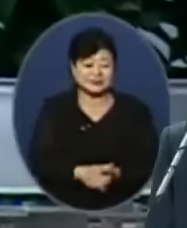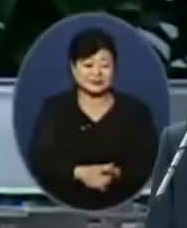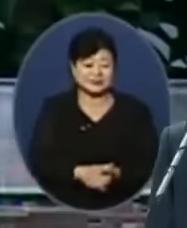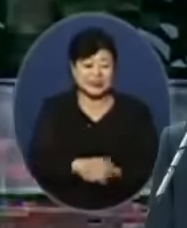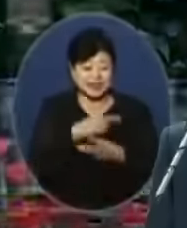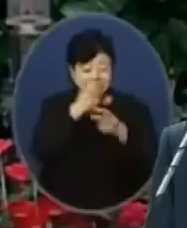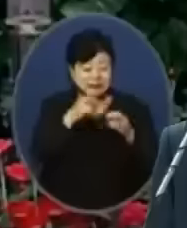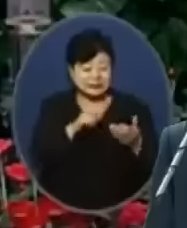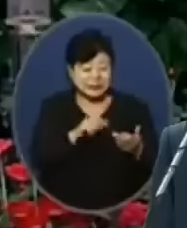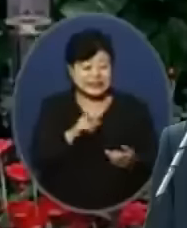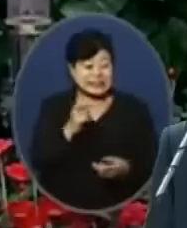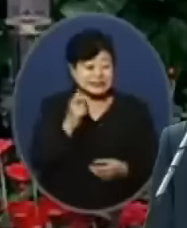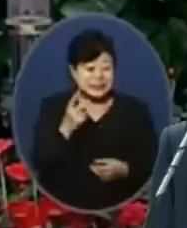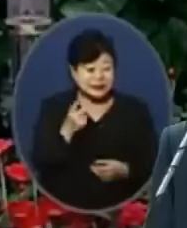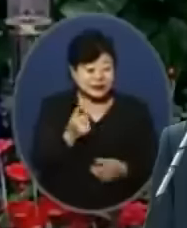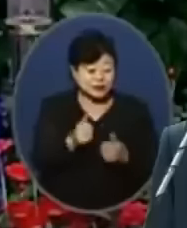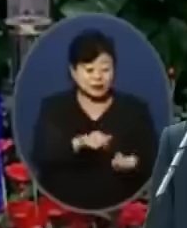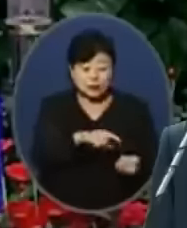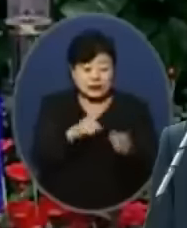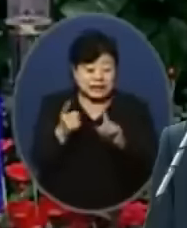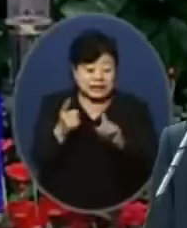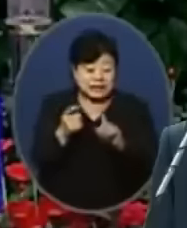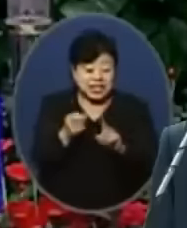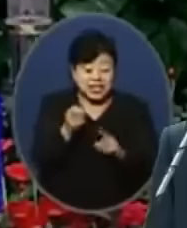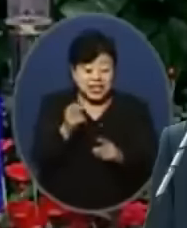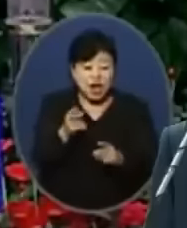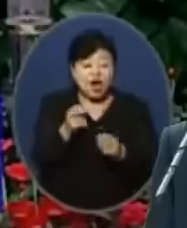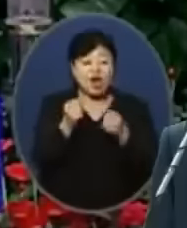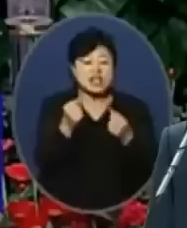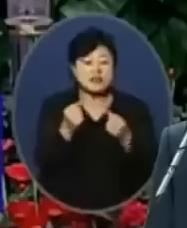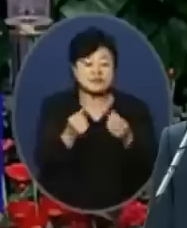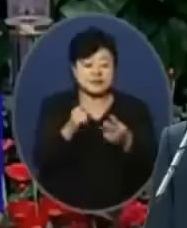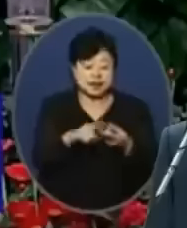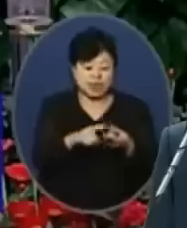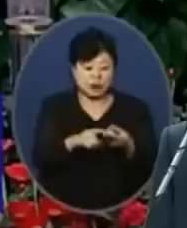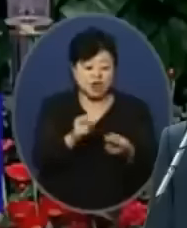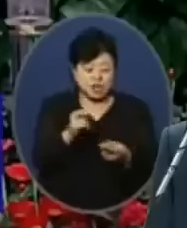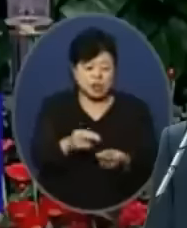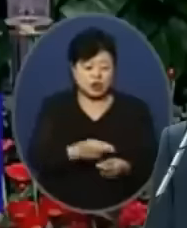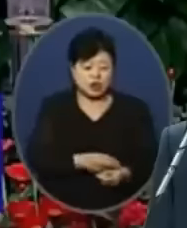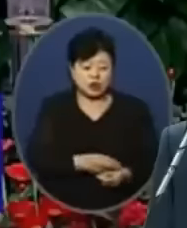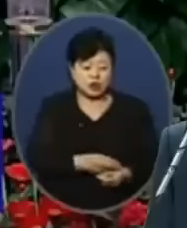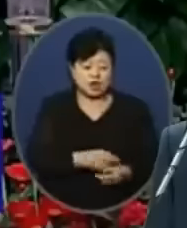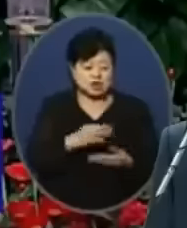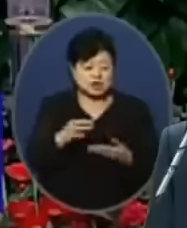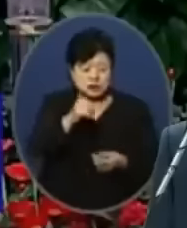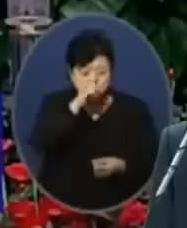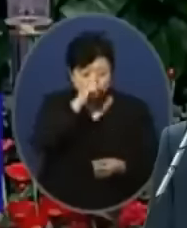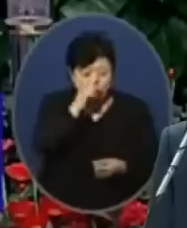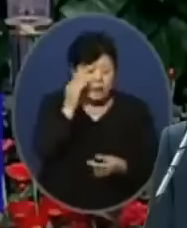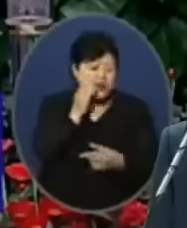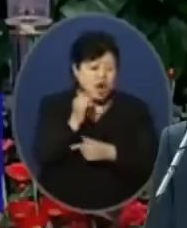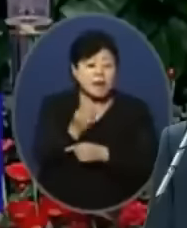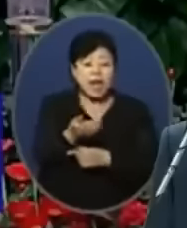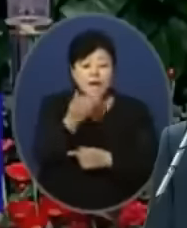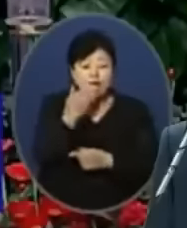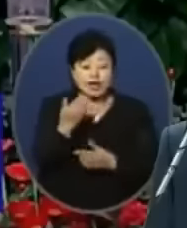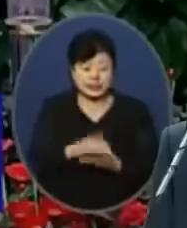잠언서 18장 21절에 보면 죽고 사는 것이 혀의 힘에 달렸나니 혀를 쓰기 좋아하는 자는 혀의 열매를